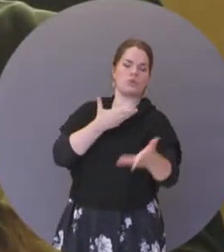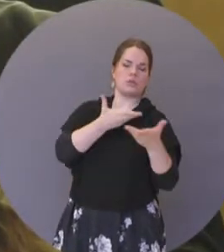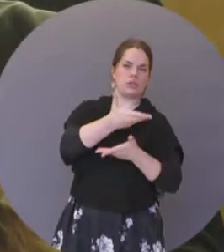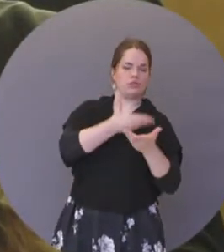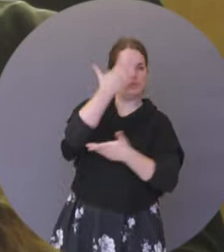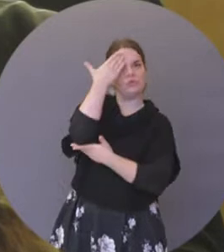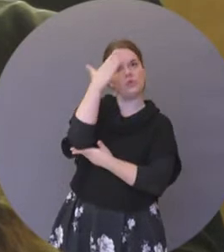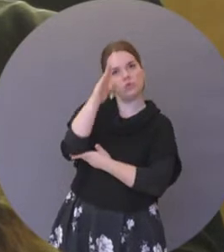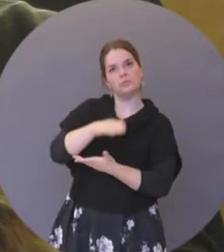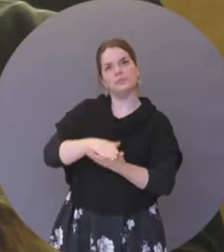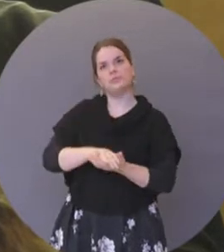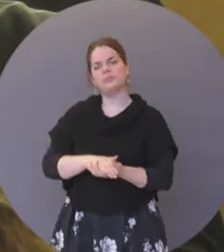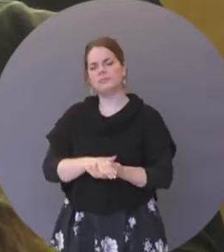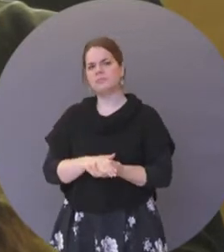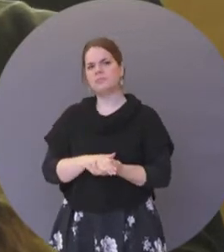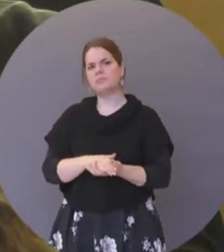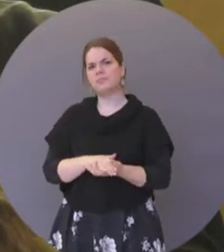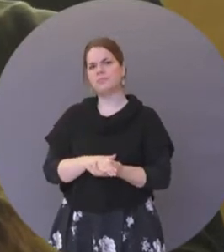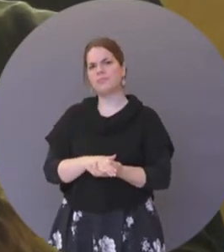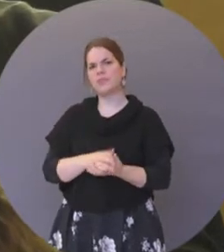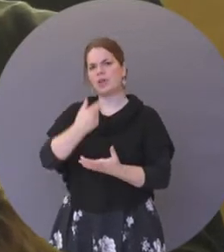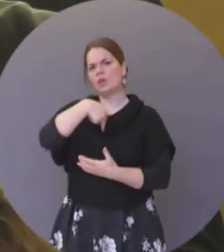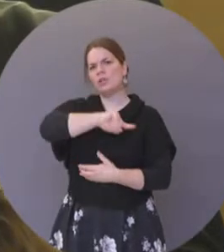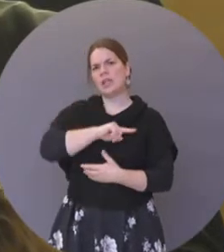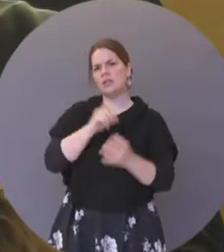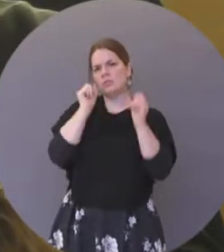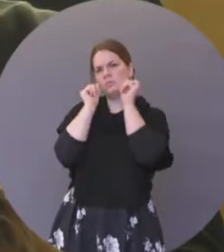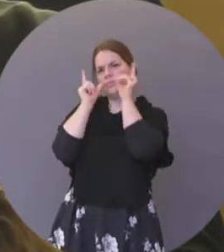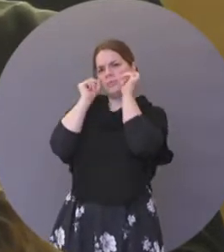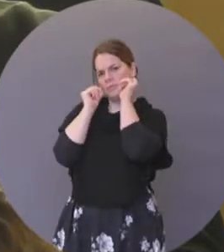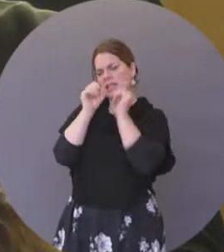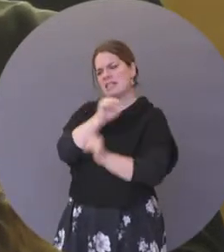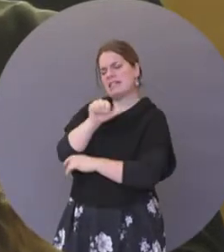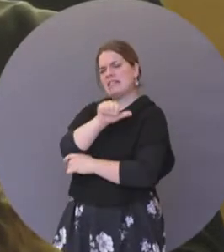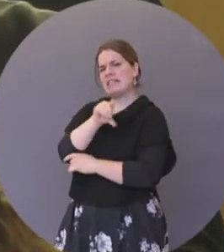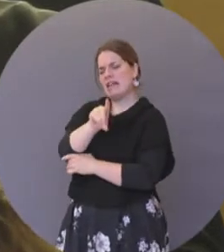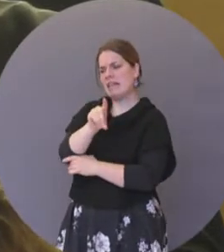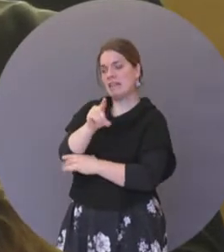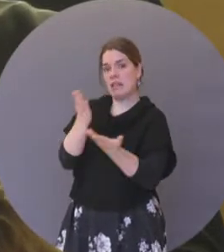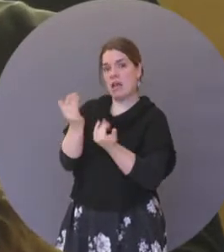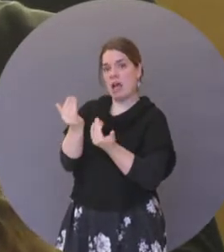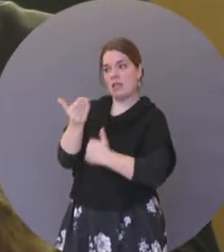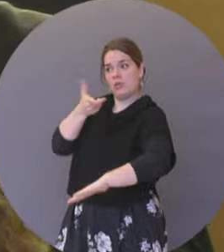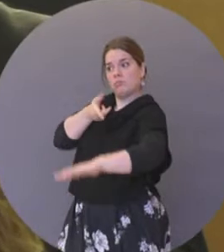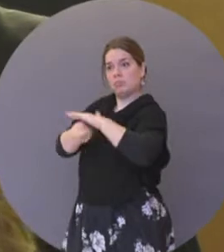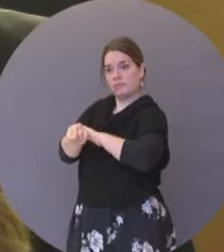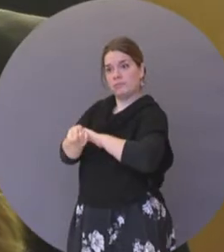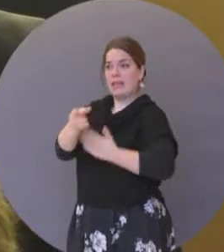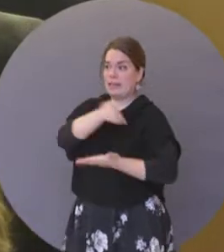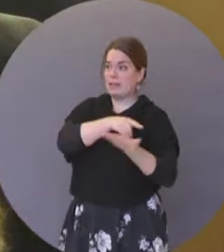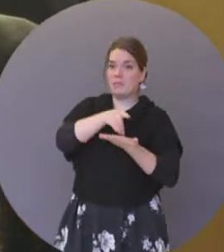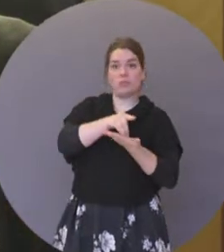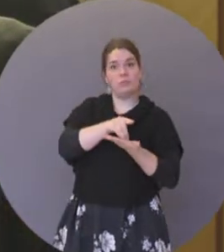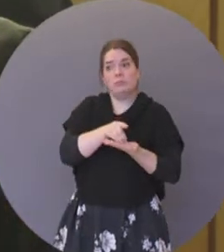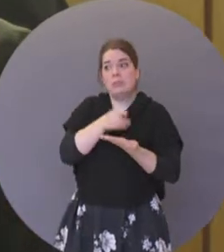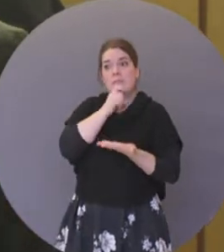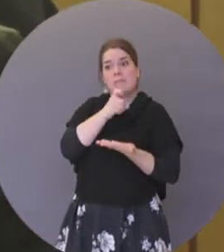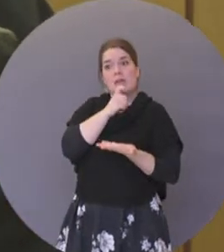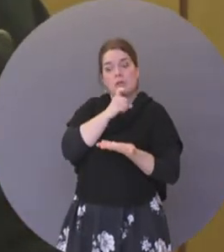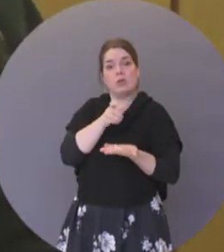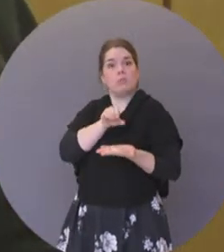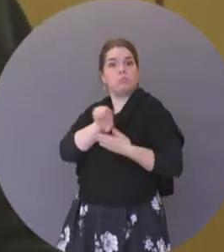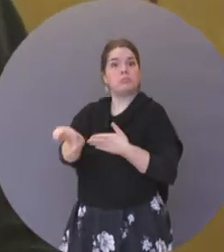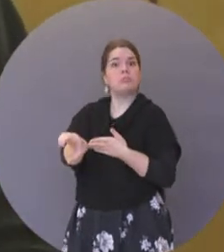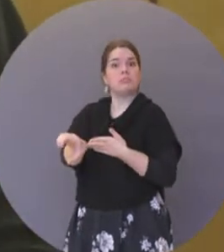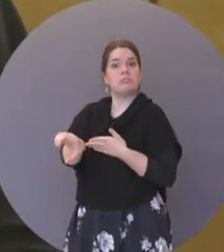nous nous étonnons que de nombreux stades attendent toujours le versement de la contribution départementale pour leur permettre d'appliquer